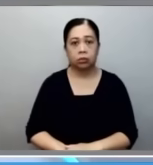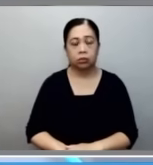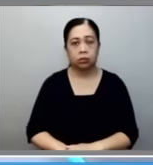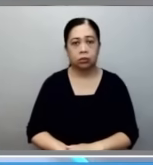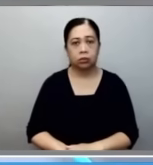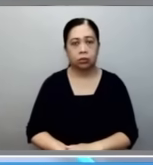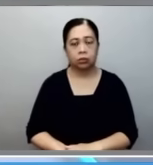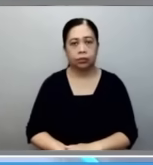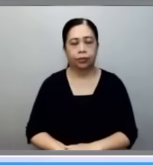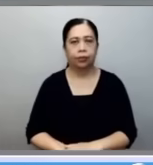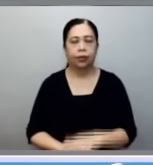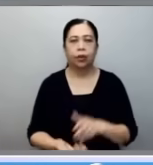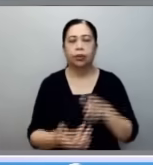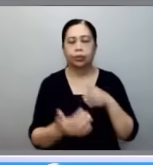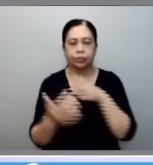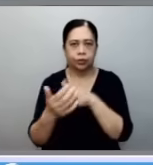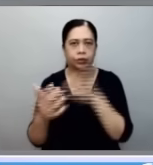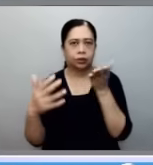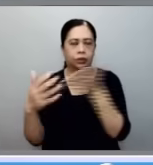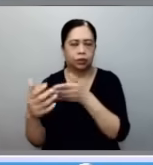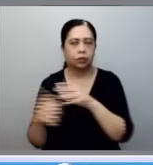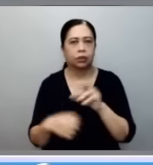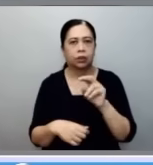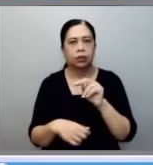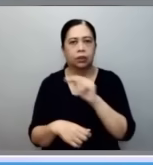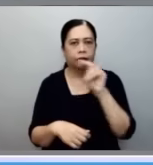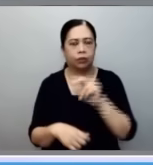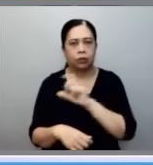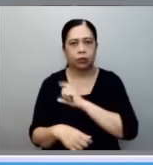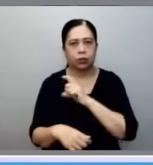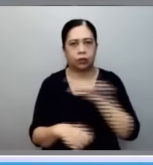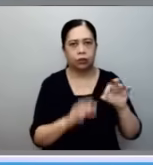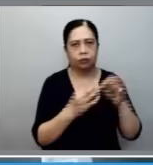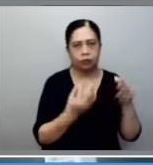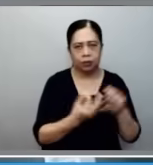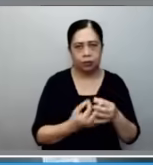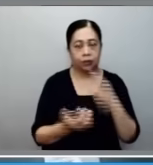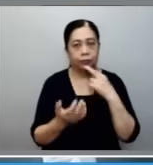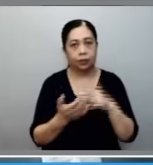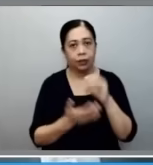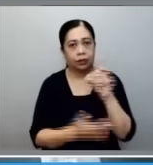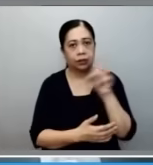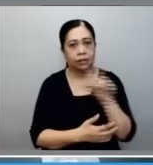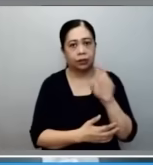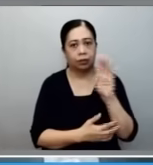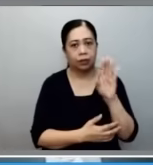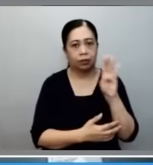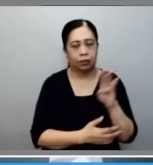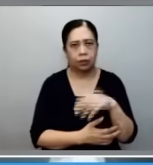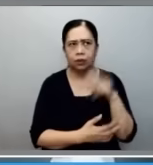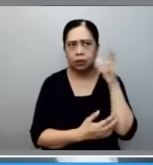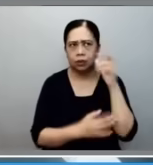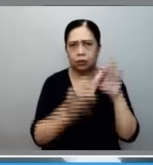Sumugod naman sa Navotas City Police Station ang pamilya ng napatay na si Jemboy Baltazar. Sa ulat ng Super Radio DZWB, nabalitaan ng pamilya